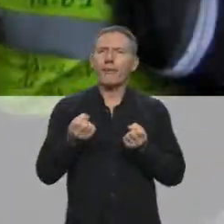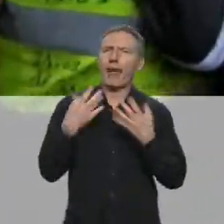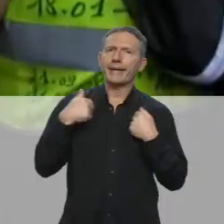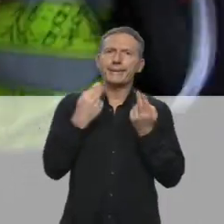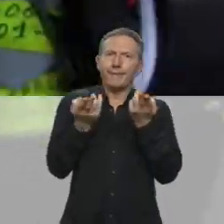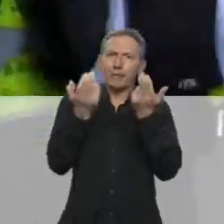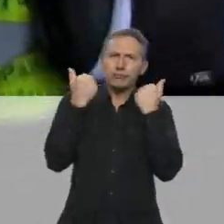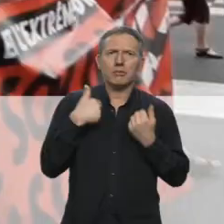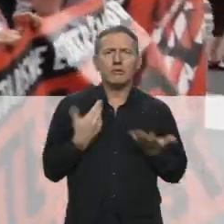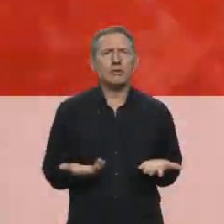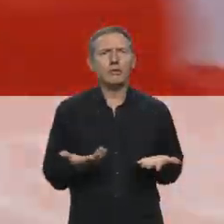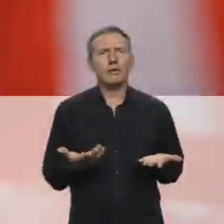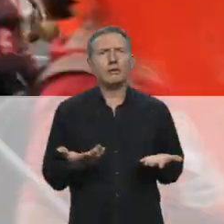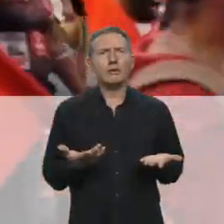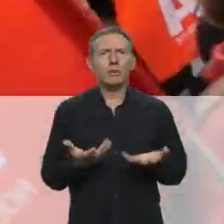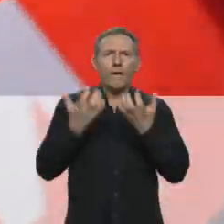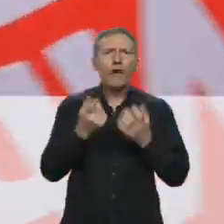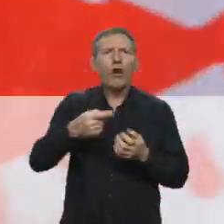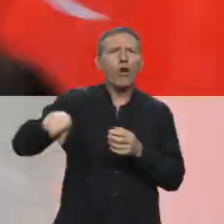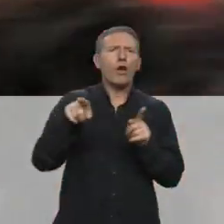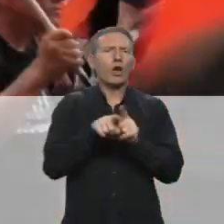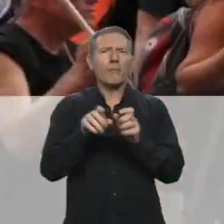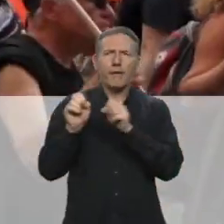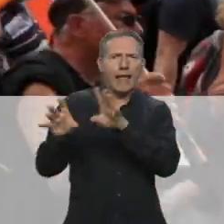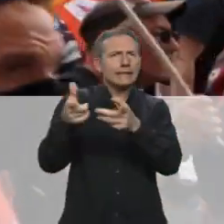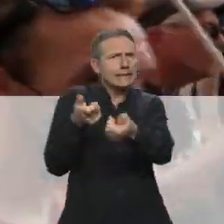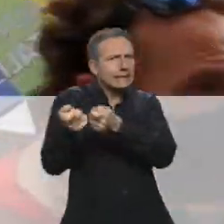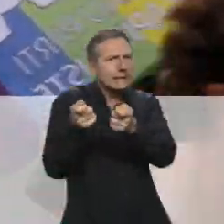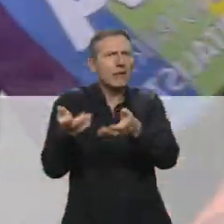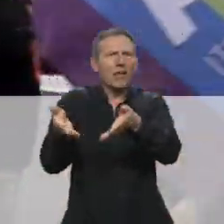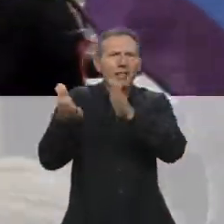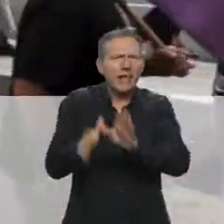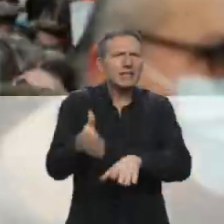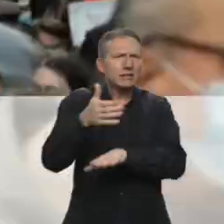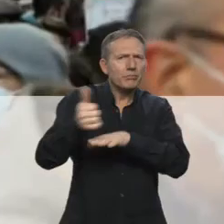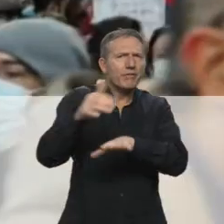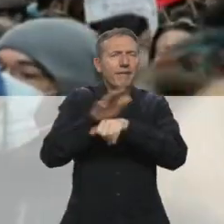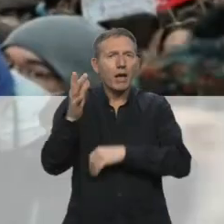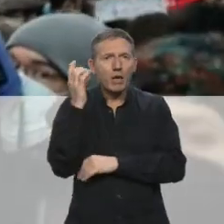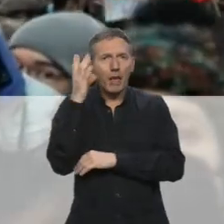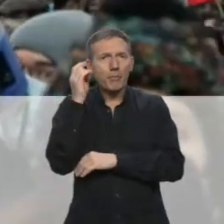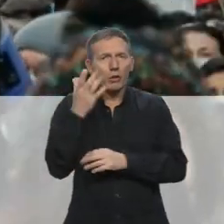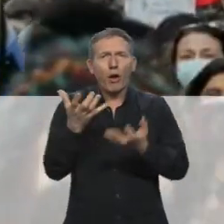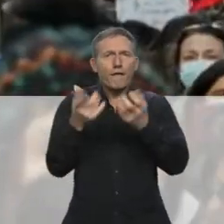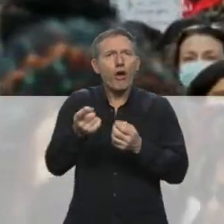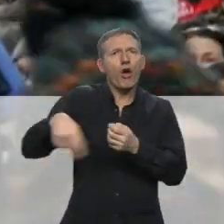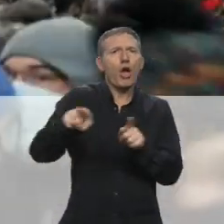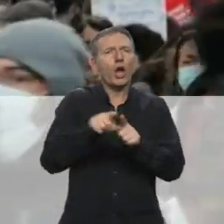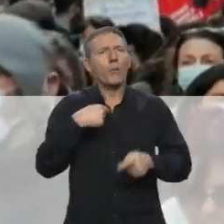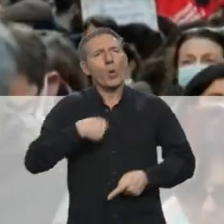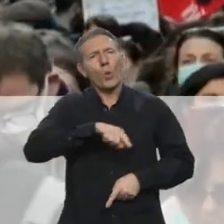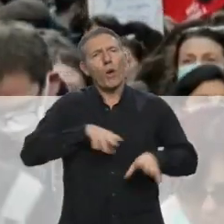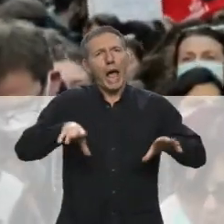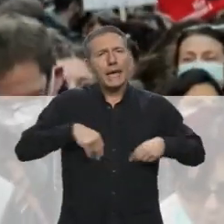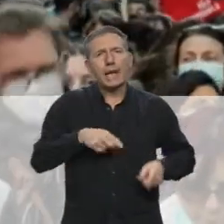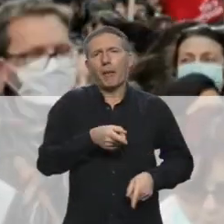qu'on se laisse faire, qu'on se résigne. Il voudrait qu'on les laisse diriger, décider, faire n'importe quoi. Il